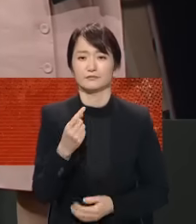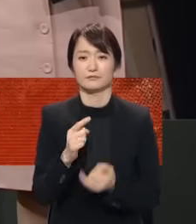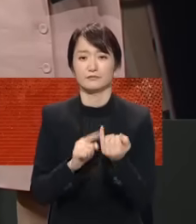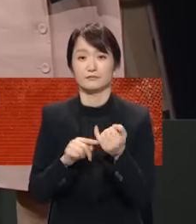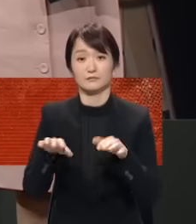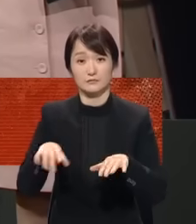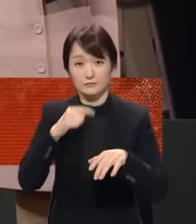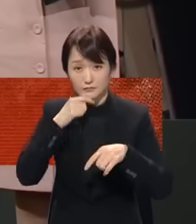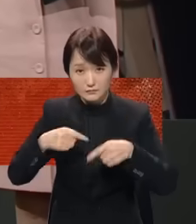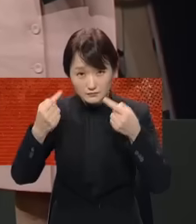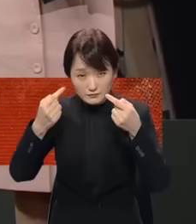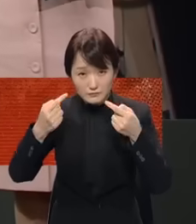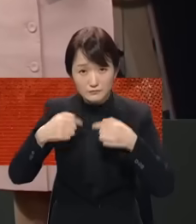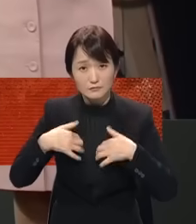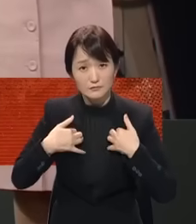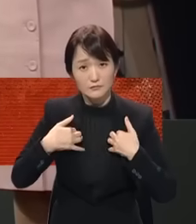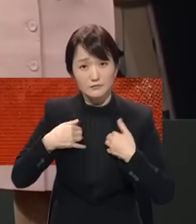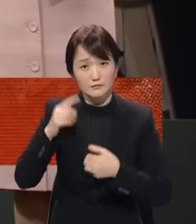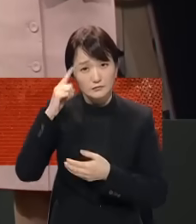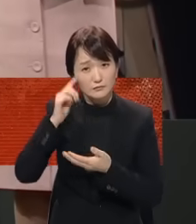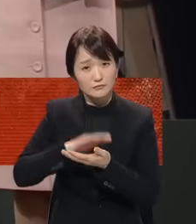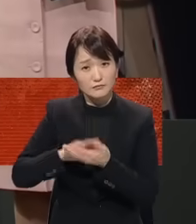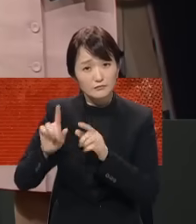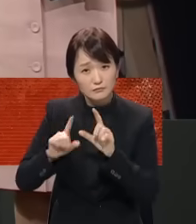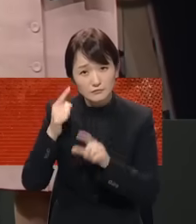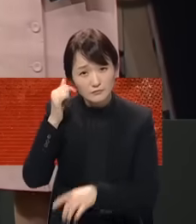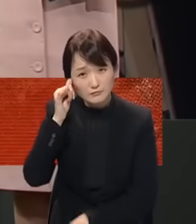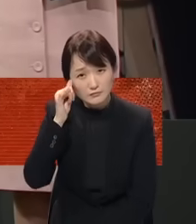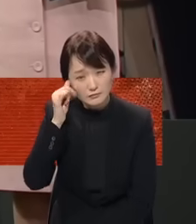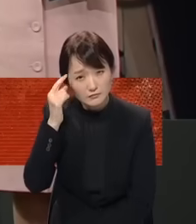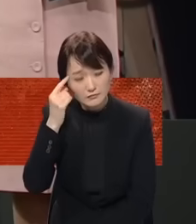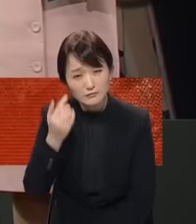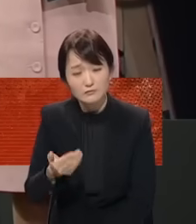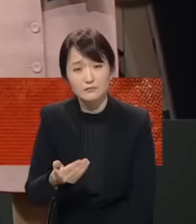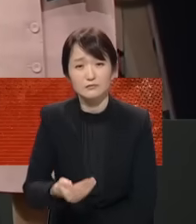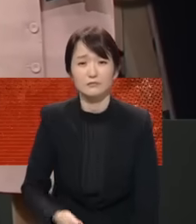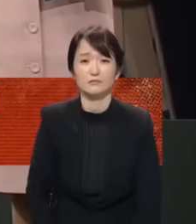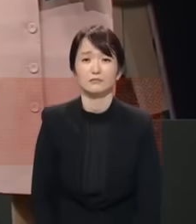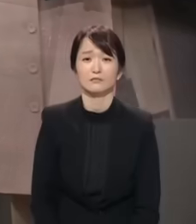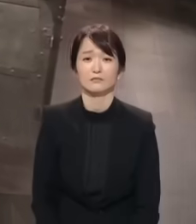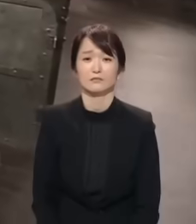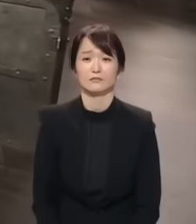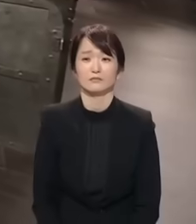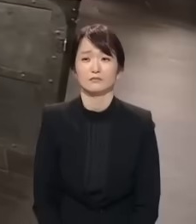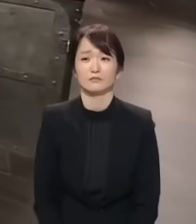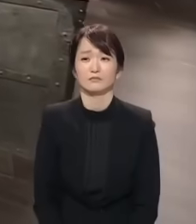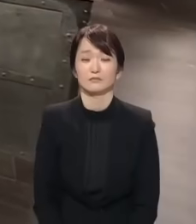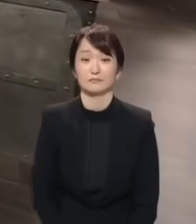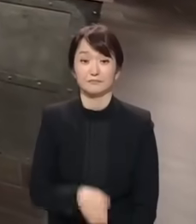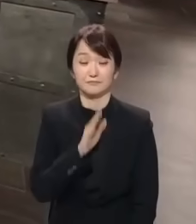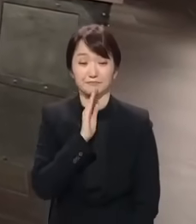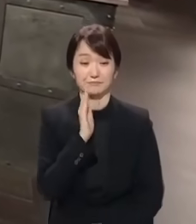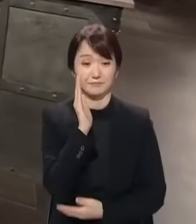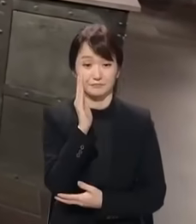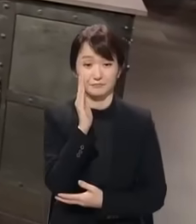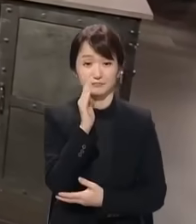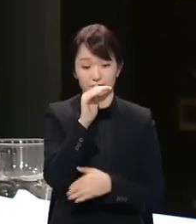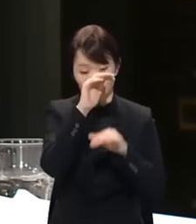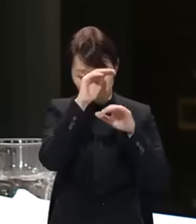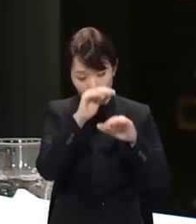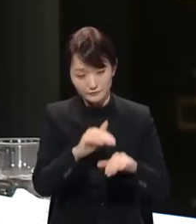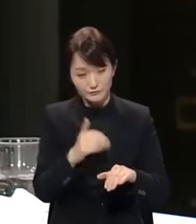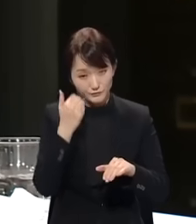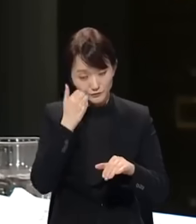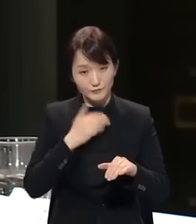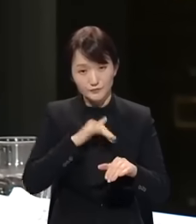씨는 이번 설 명절 평화롭게 잘 보낼 수 있을까요? 예, 실제 사연을 당사자 특정을